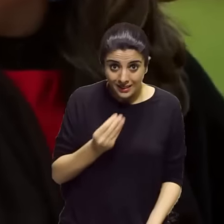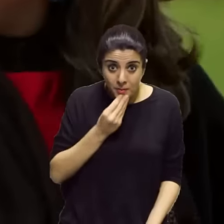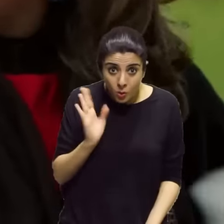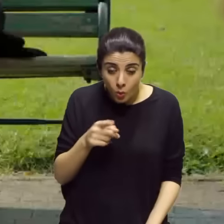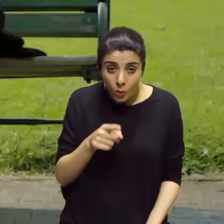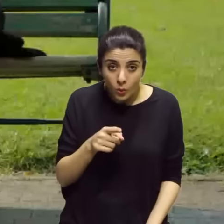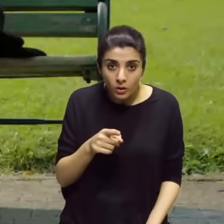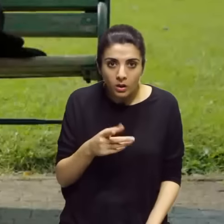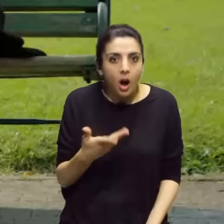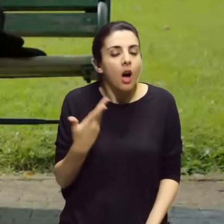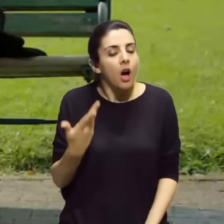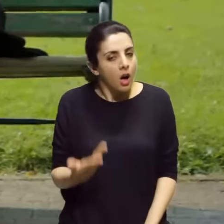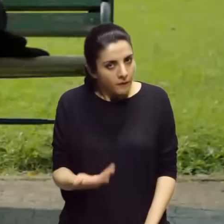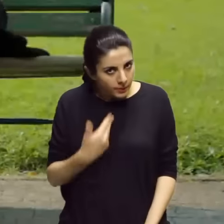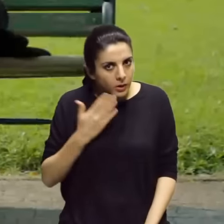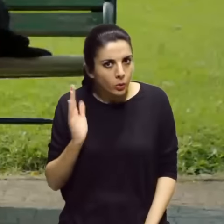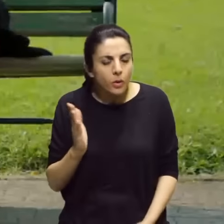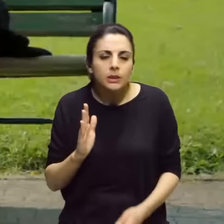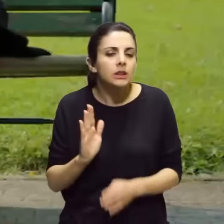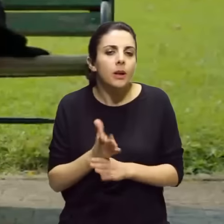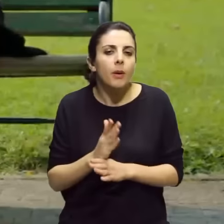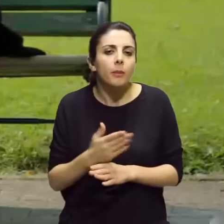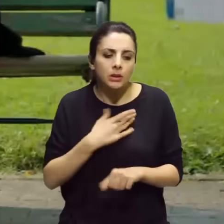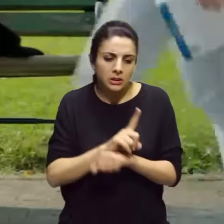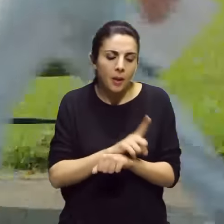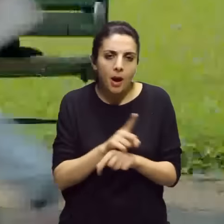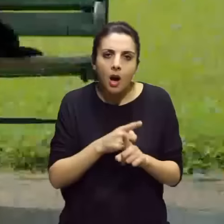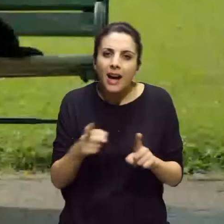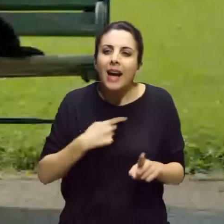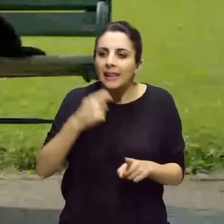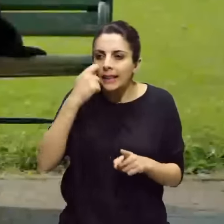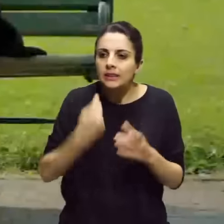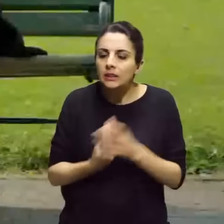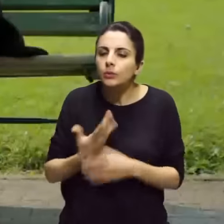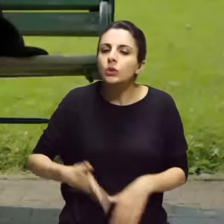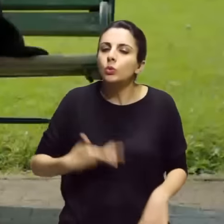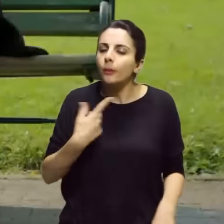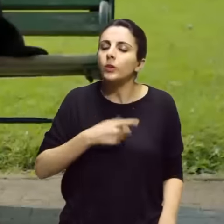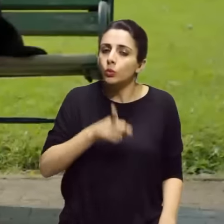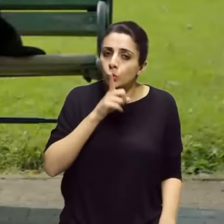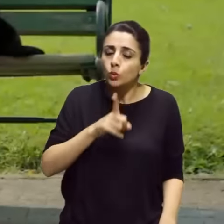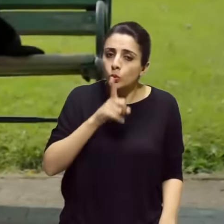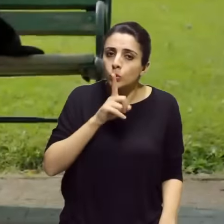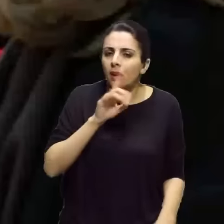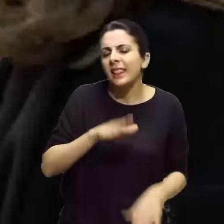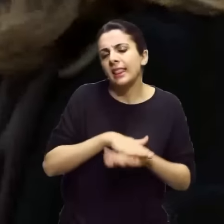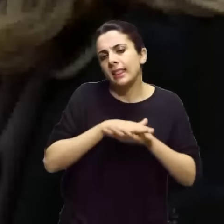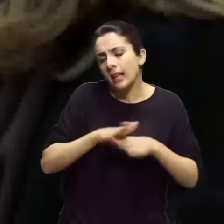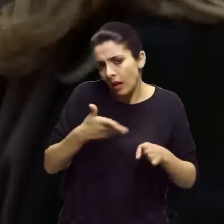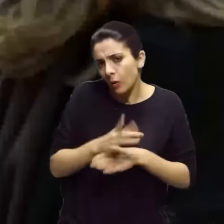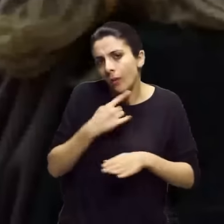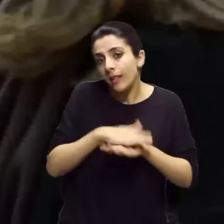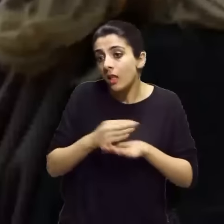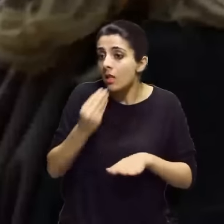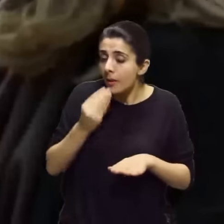Yemeğe mi gideceksin? Ya evet gideceğim. Çünkü ben bu zamana kadar rezalet çıkmasın diye hep sustum ama artık yeter. Gerçekten